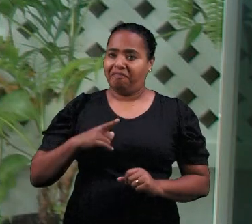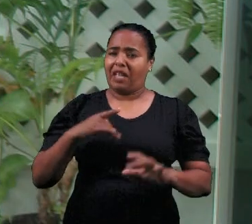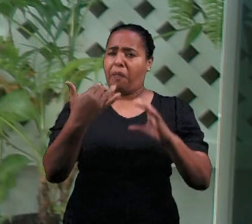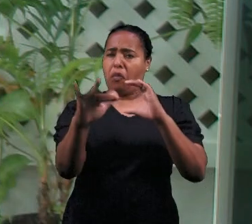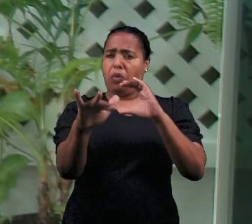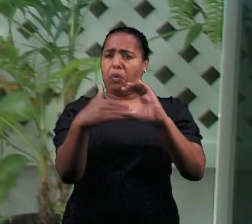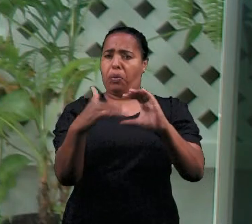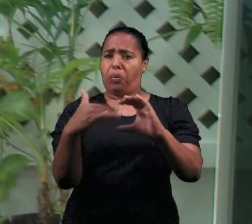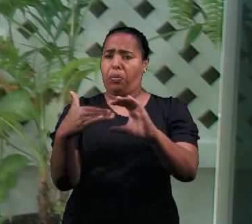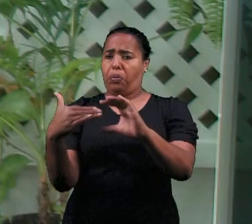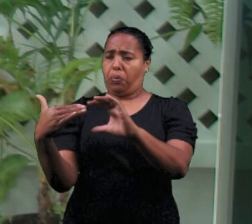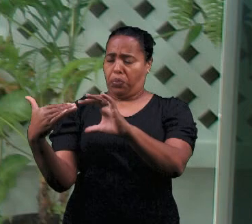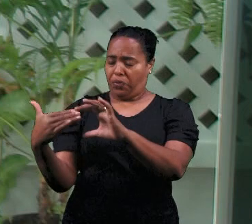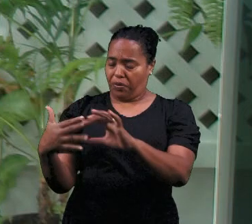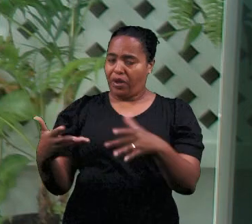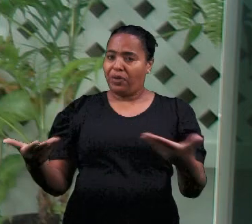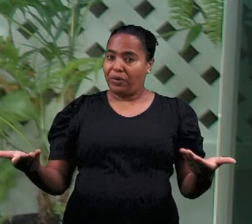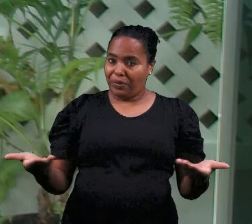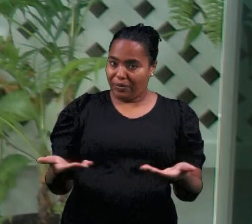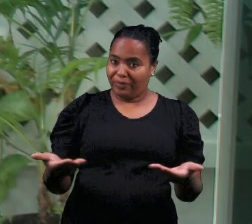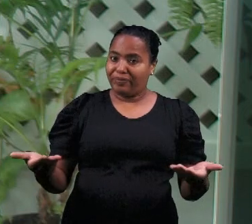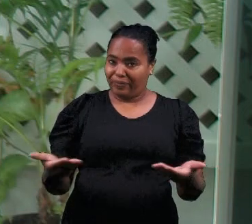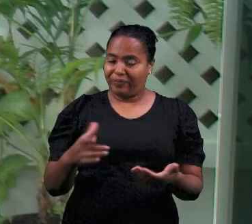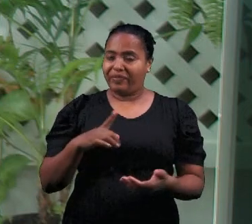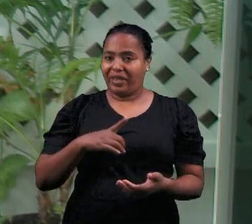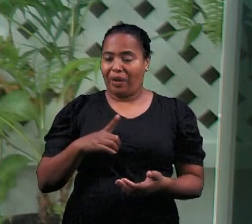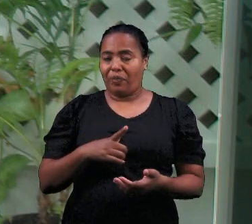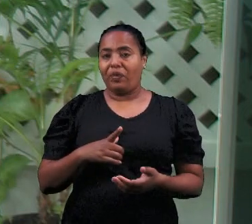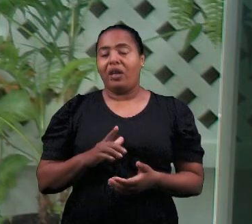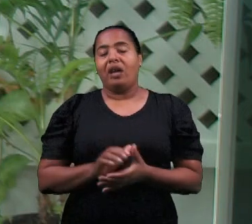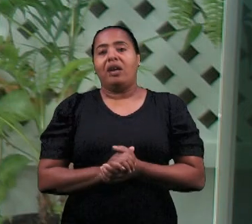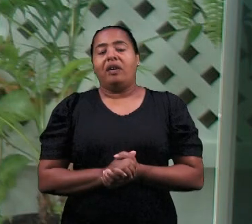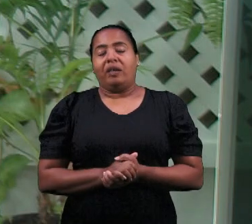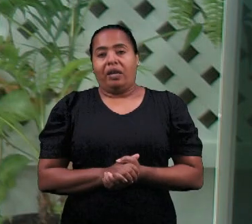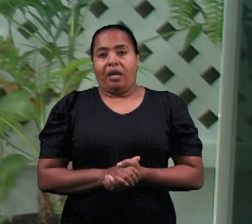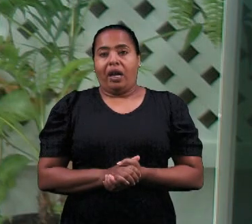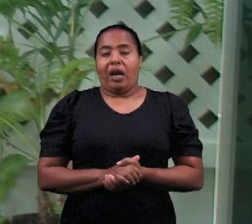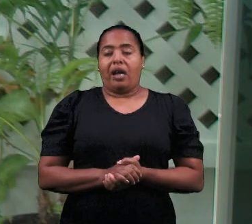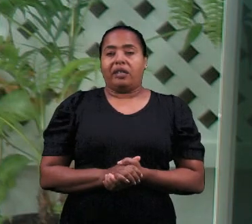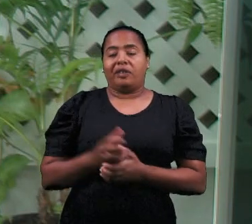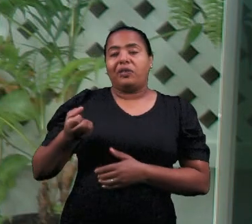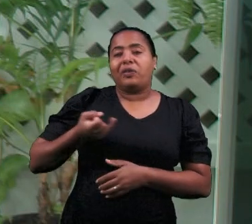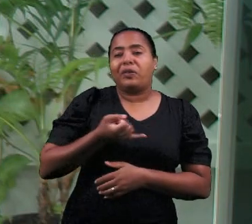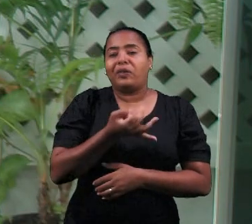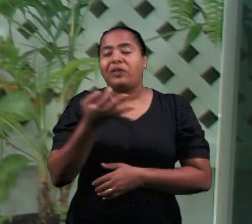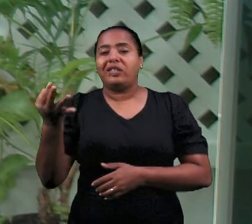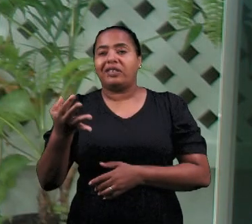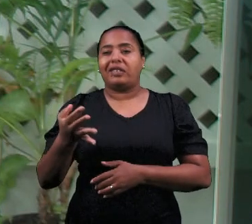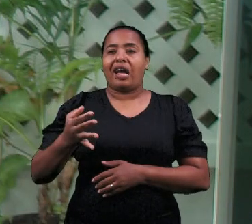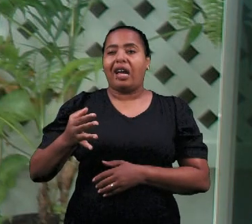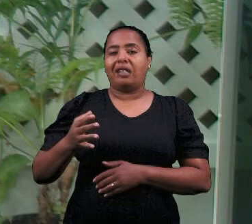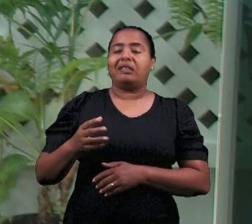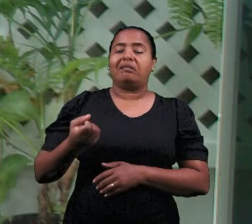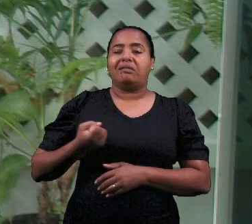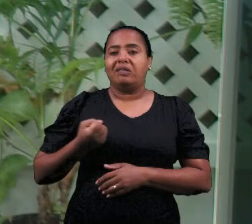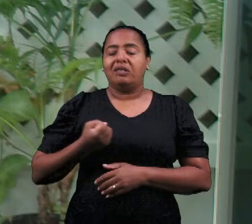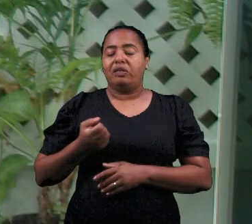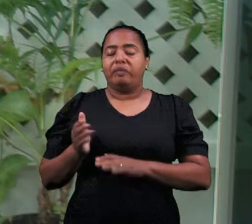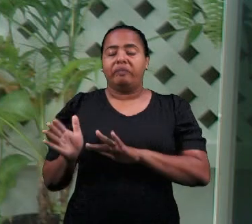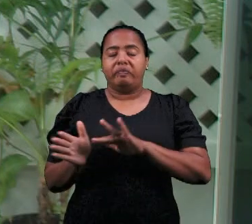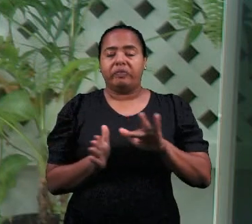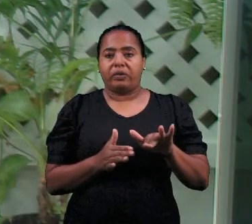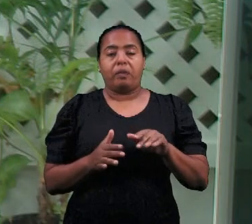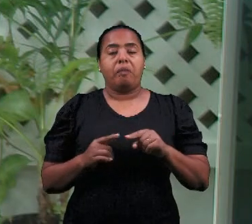pourrions raconter ici. Aujourd'hui, nous avons la participation d'innombrables ici.